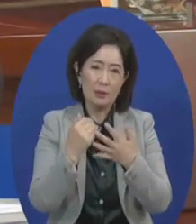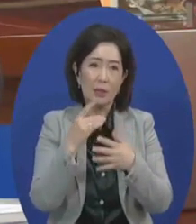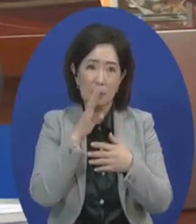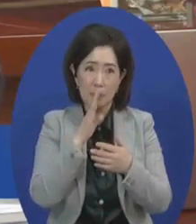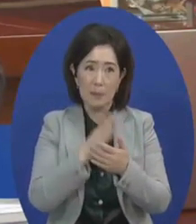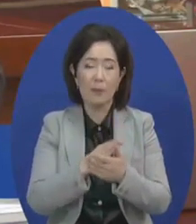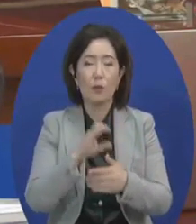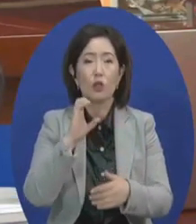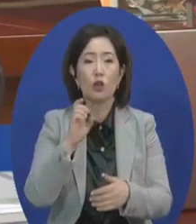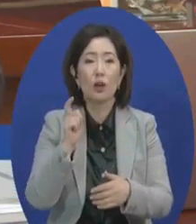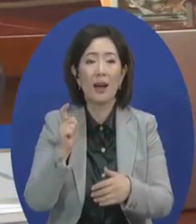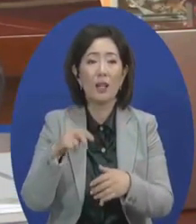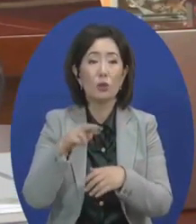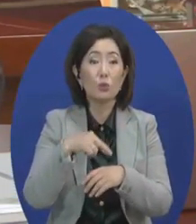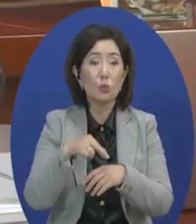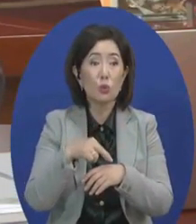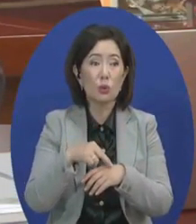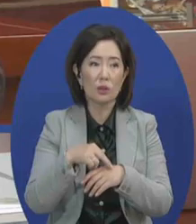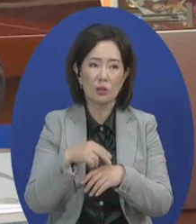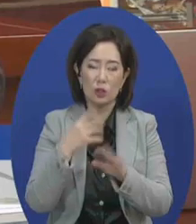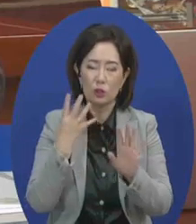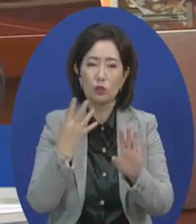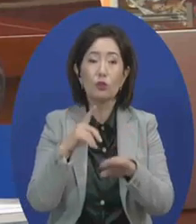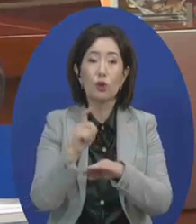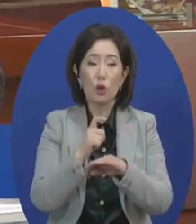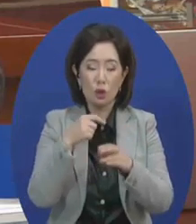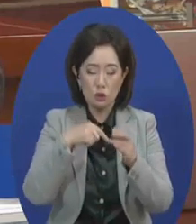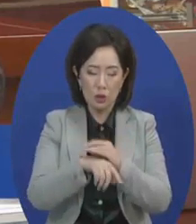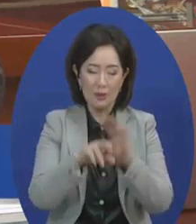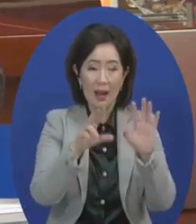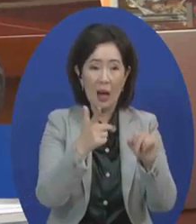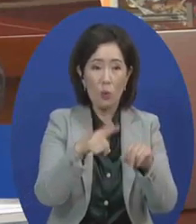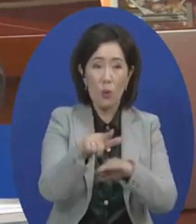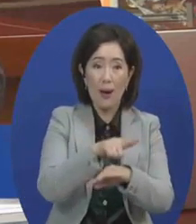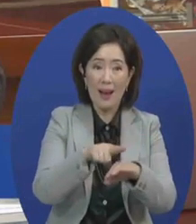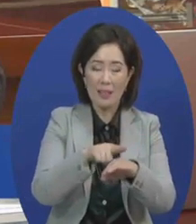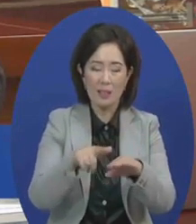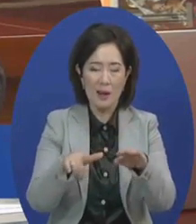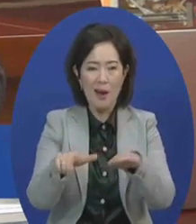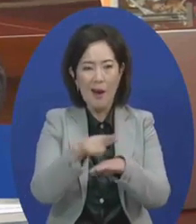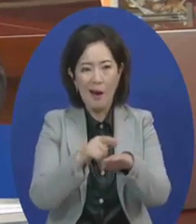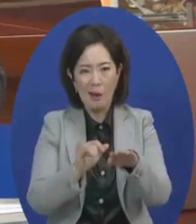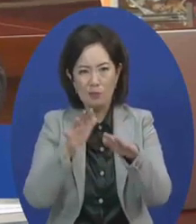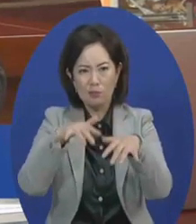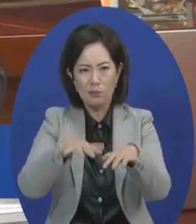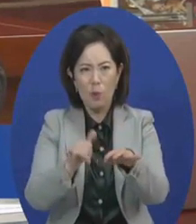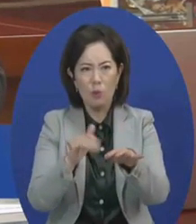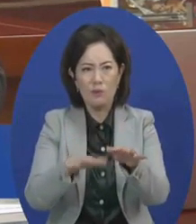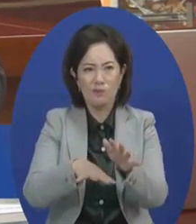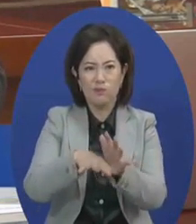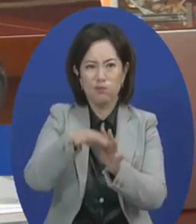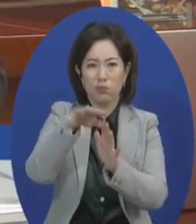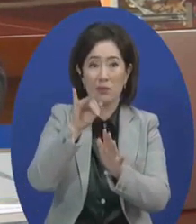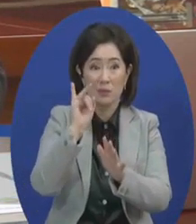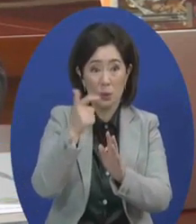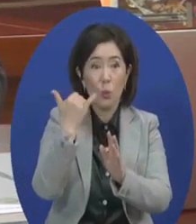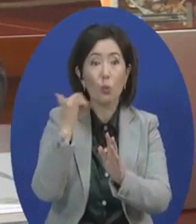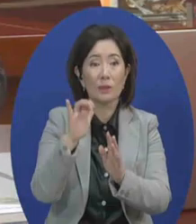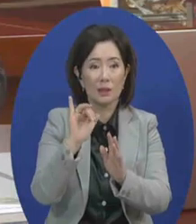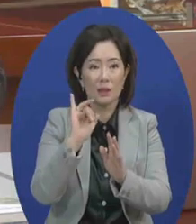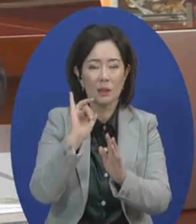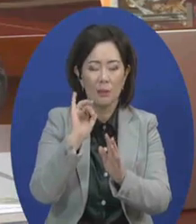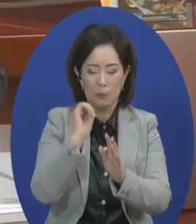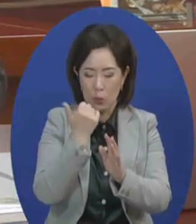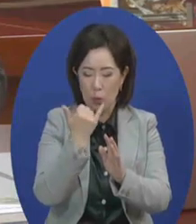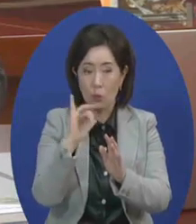явах гэж байна. За, сонгийн хархан дүүргийн нутаг дэвсгэрийн хэмжээнд 9 орон дээр 13 цаг дээр хөрсний ус энэ үйл одоо ихээр гарсан. За, өмнөдтэй холбоотойгоор одоо